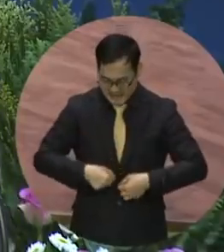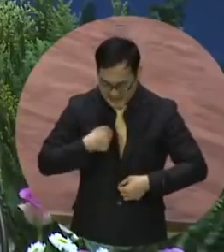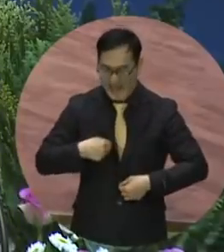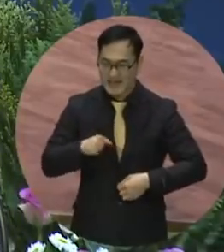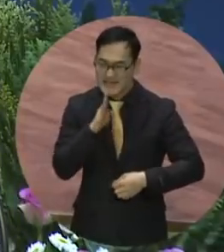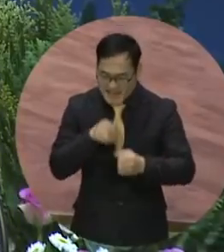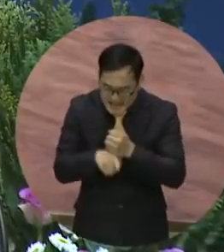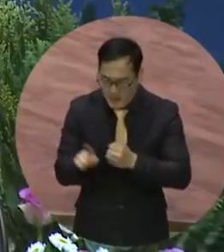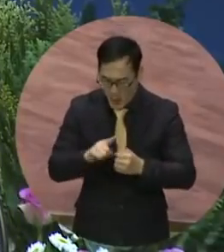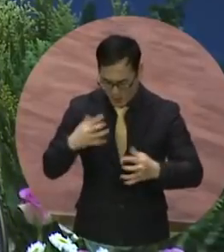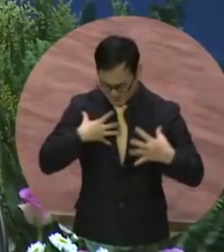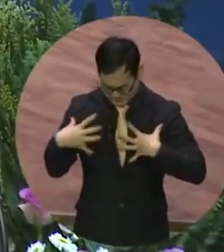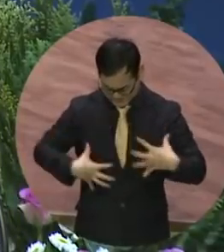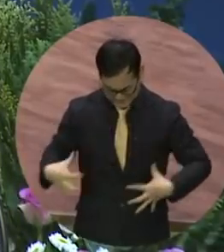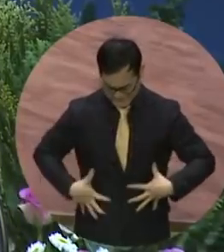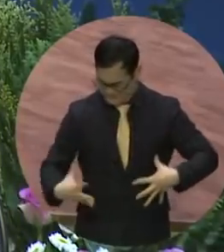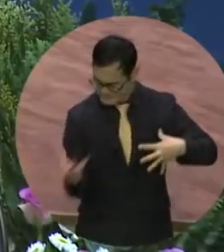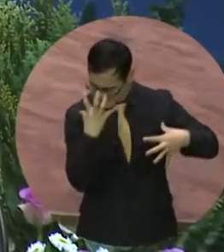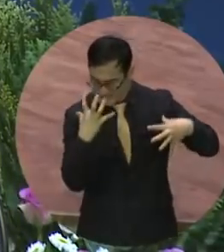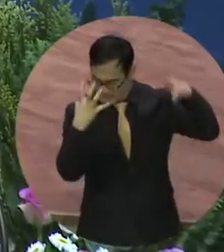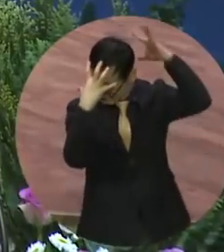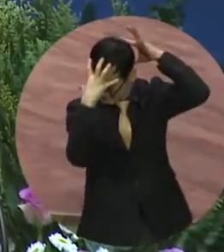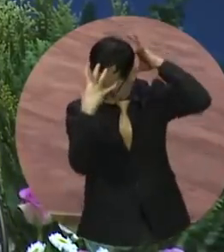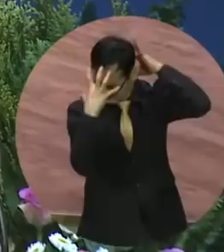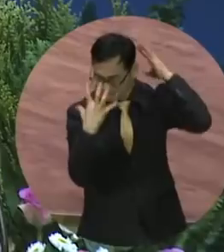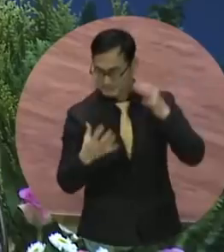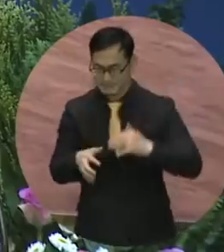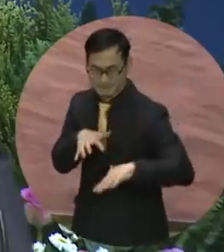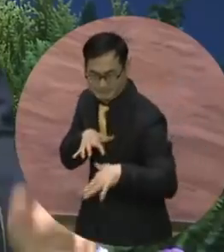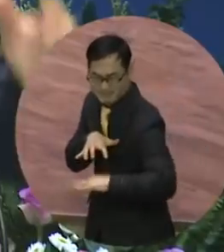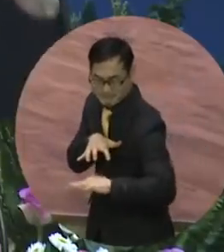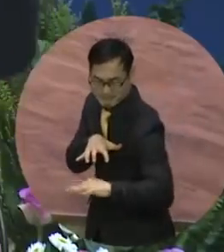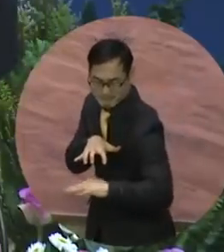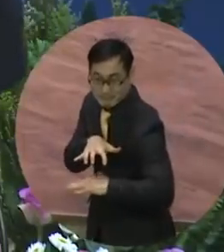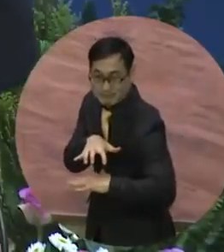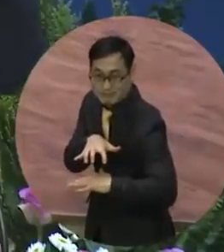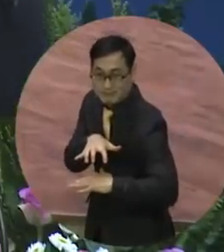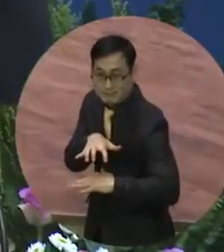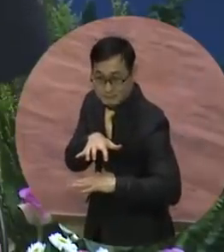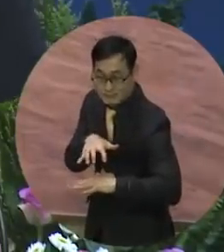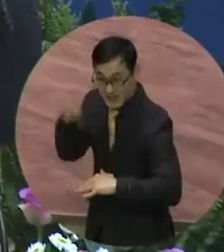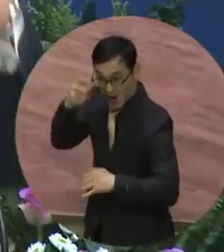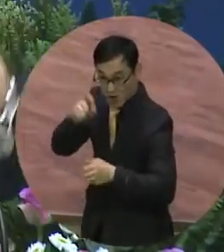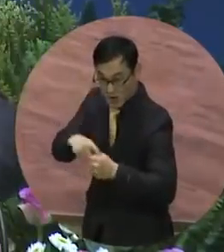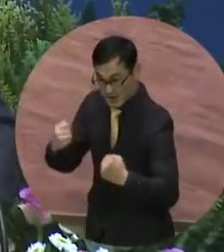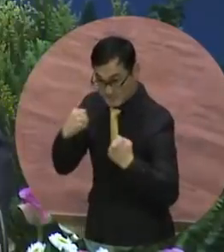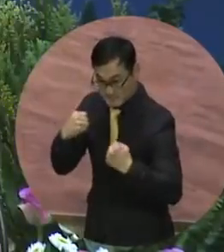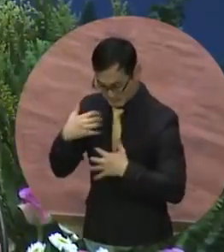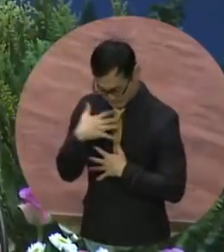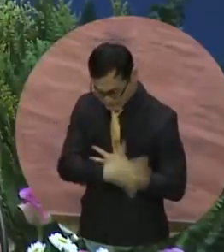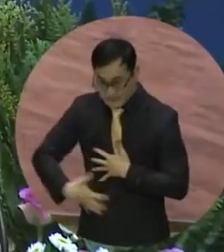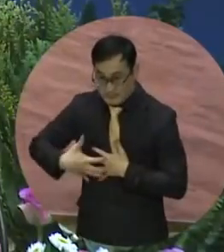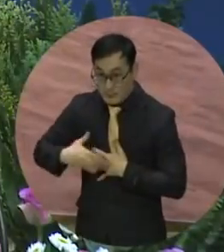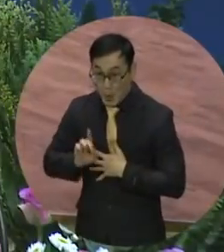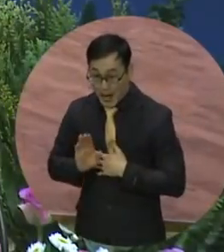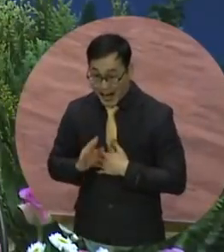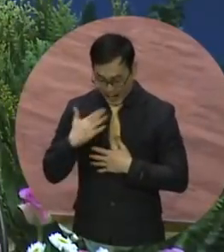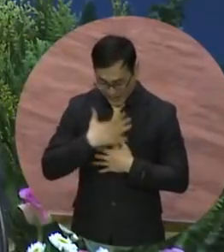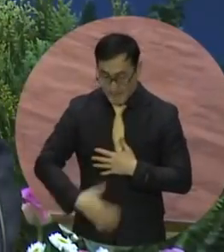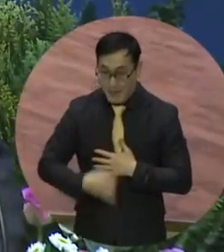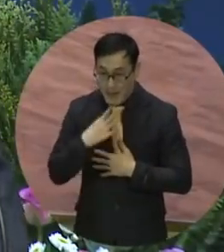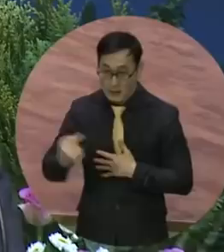이 성령의 검을 가지고 구원의 투구를 쏘고 힘차게 싸우라 하는데, 이 영적 무장을 딱 보면 전부 안면이에요. 안면.